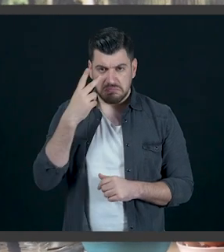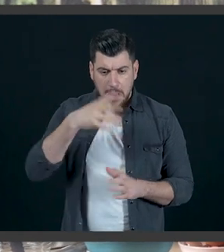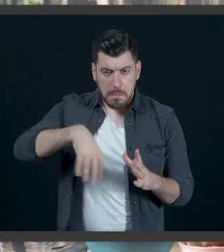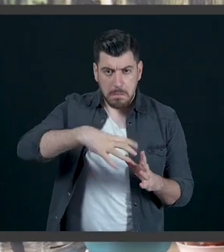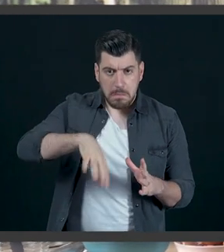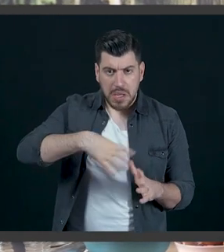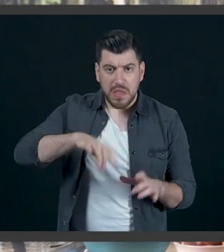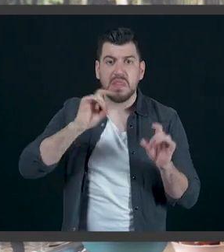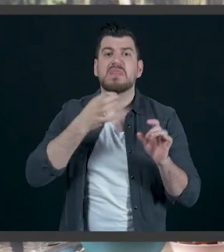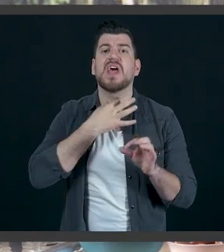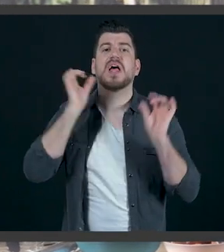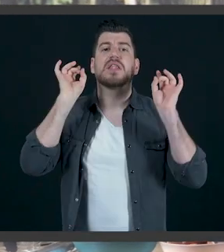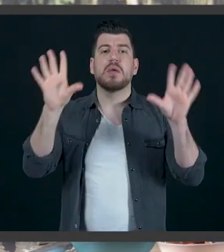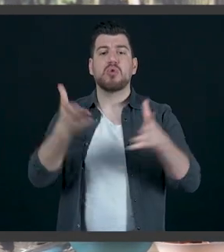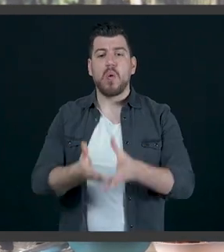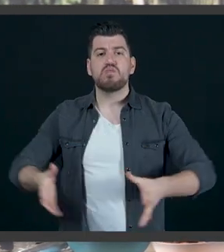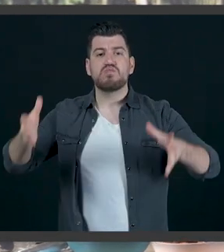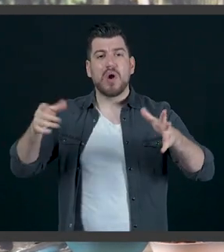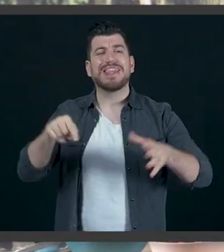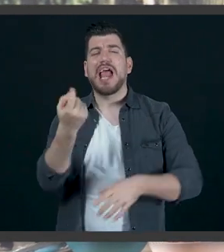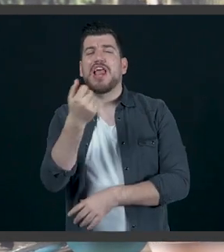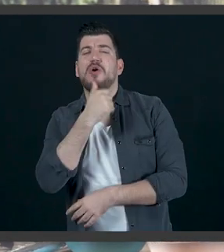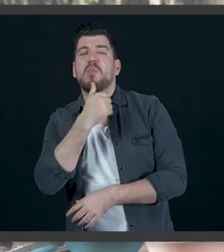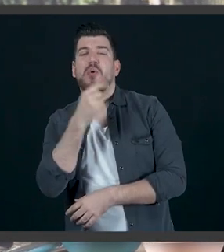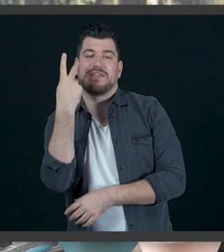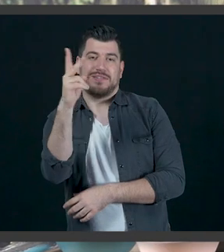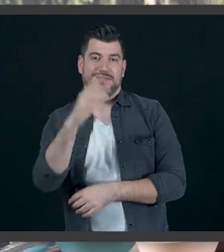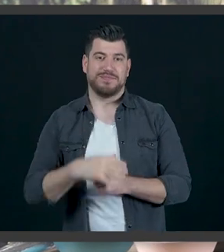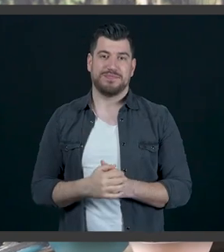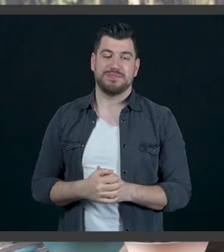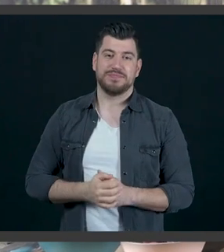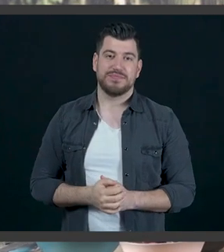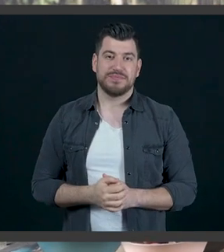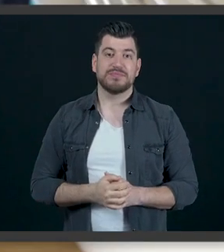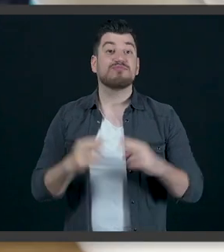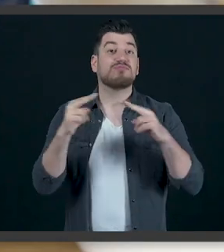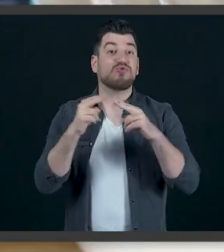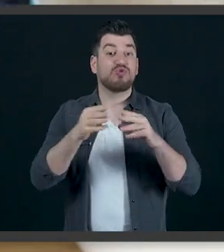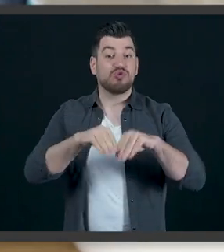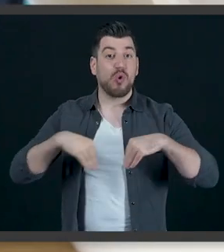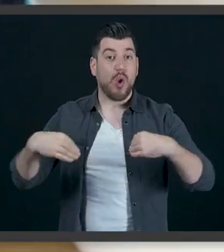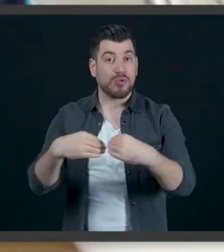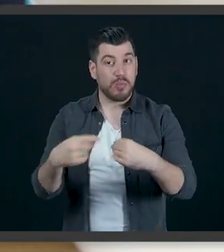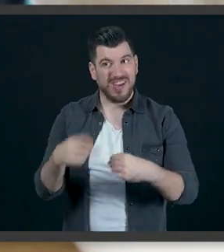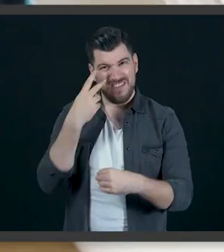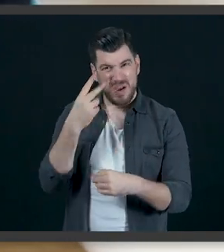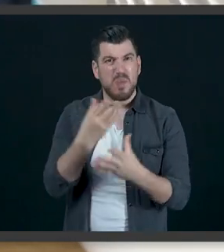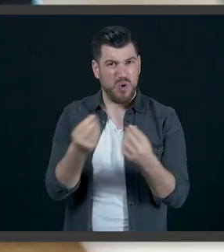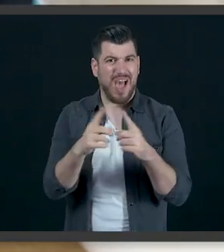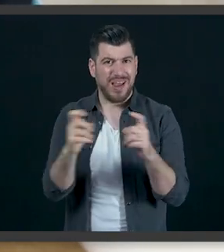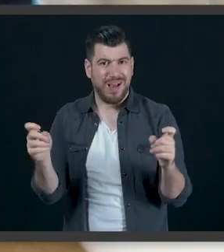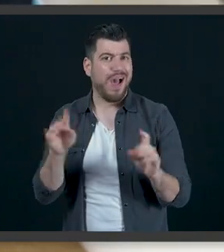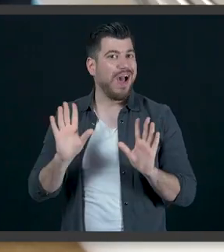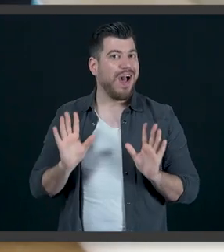καν μίξερ αυτή η συνταγή. Χρειάζεται ένα μπολ και λίγο υπομονή. Η σοκολατόπιτα, εντάξει, φαίνονται πολλά τα υλικά,